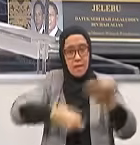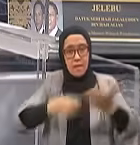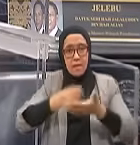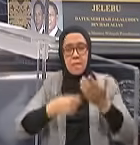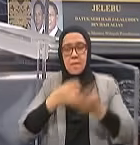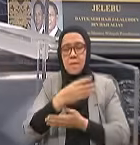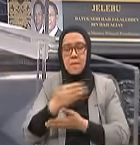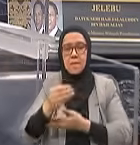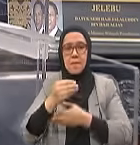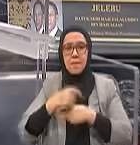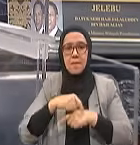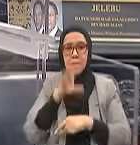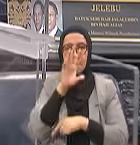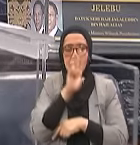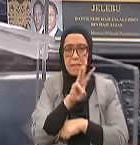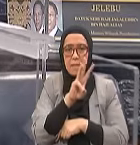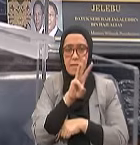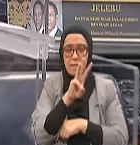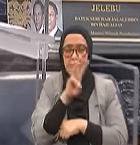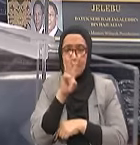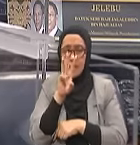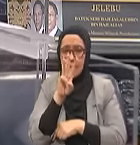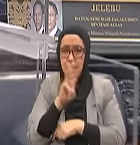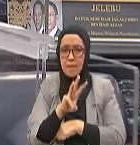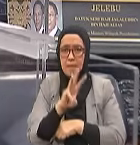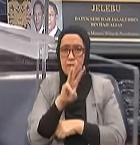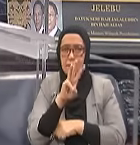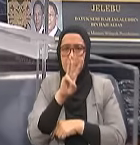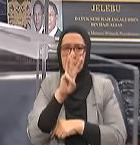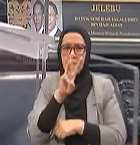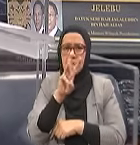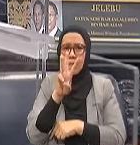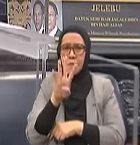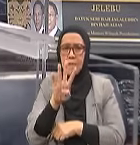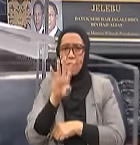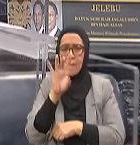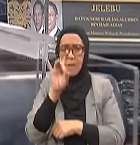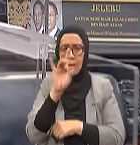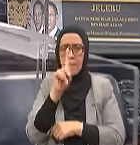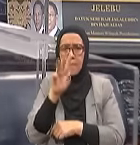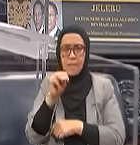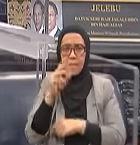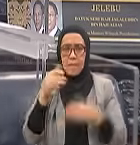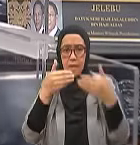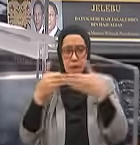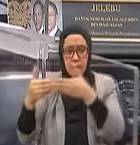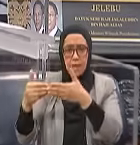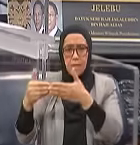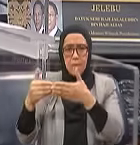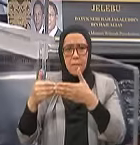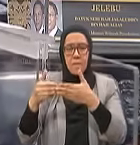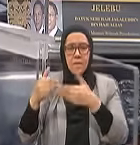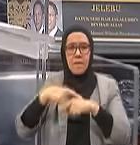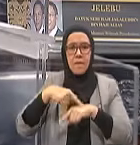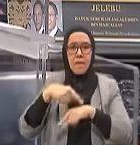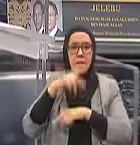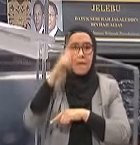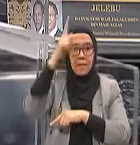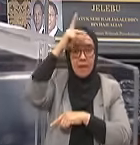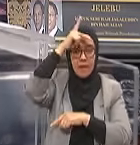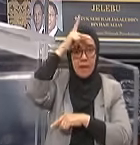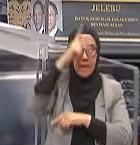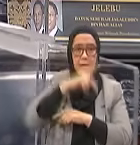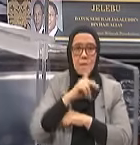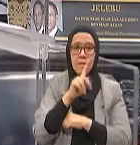368 kilometer yang menghubungkan dua Negeri yaitu daripada Kuala krai Kelantan kelebu Raya Pantai